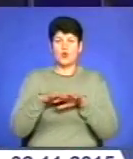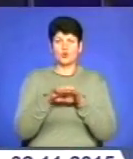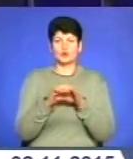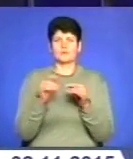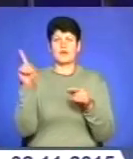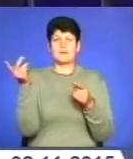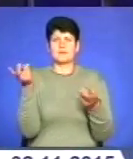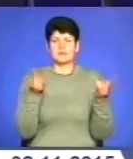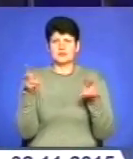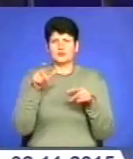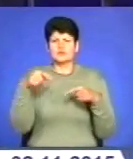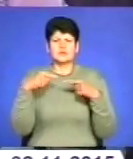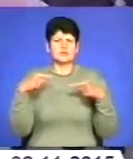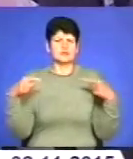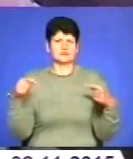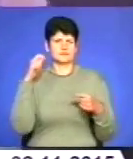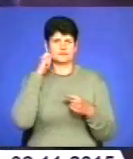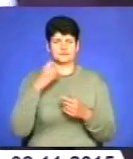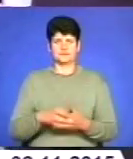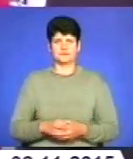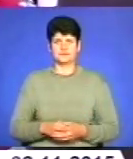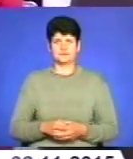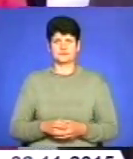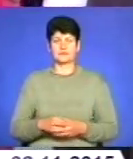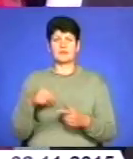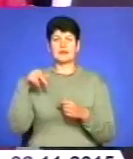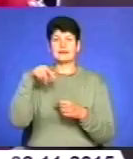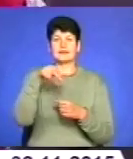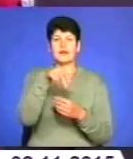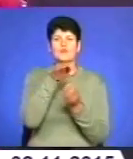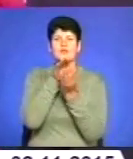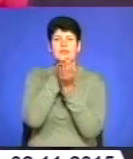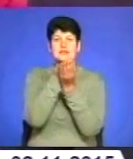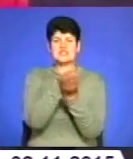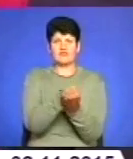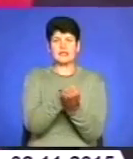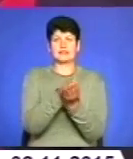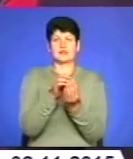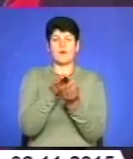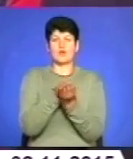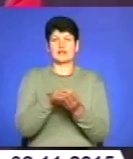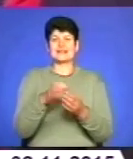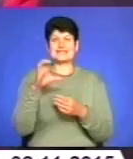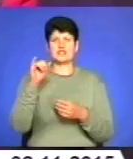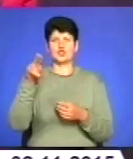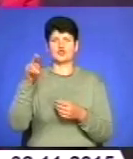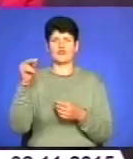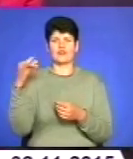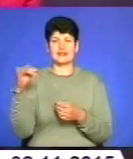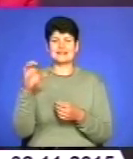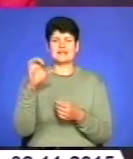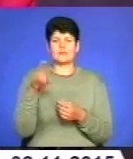долучилися люди різного покоління. Йдемо на цвинтар, на могили січових стрільців. Сьогодні будемо